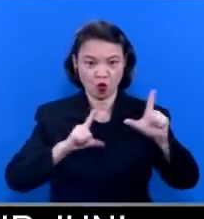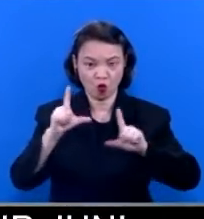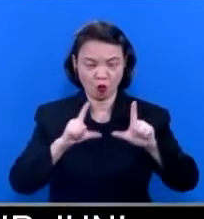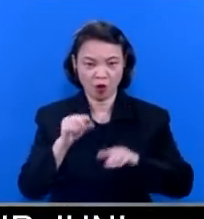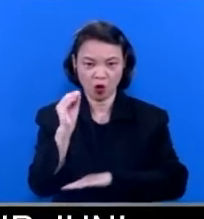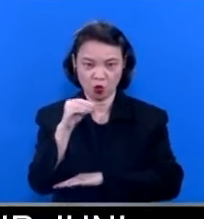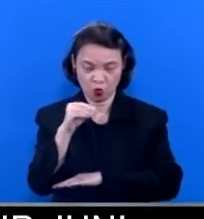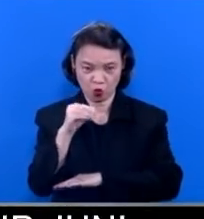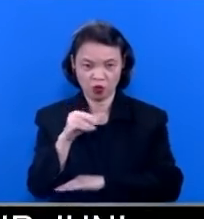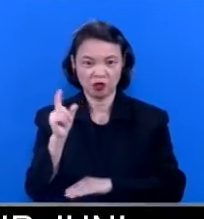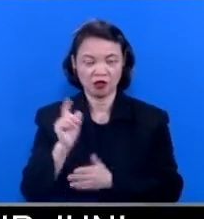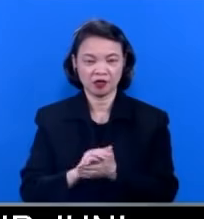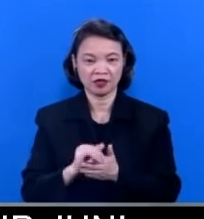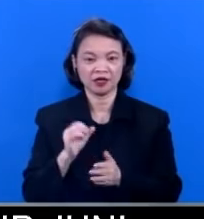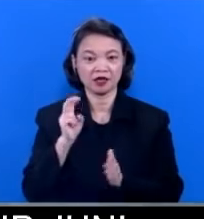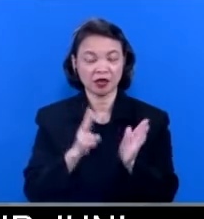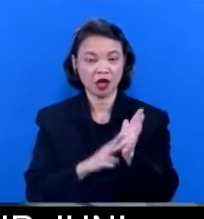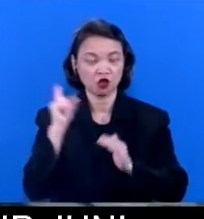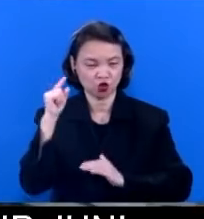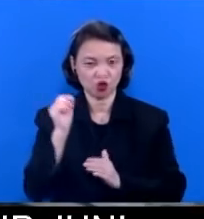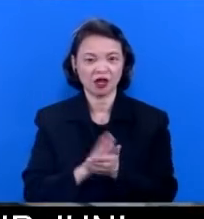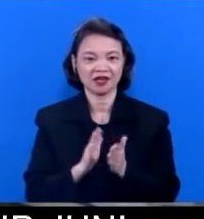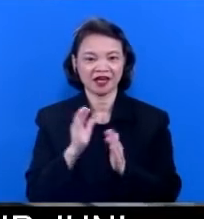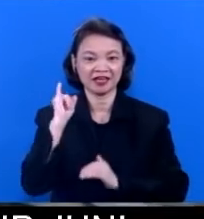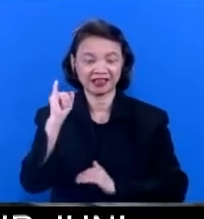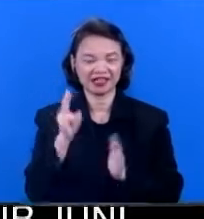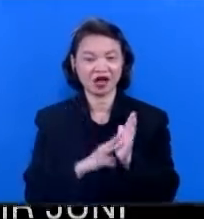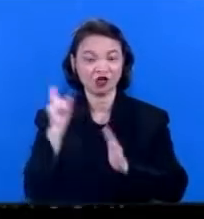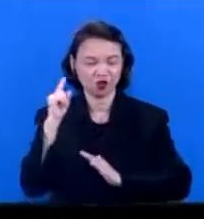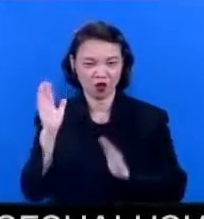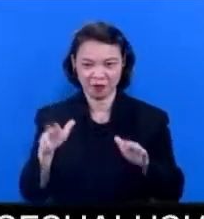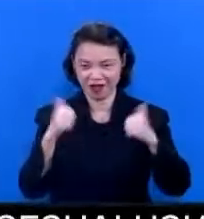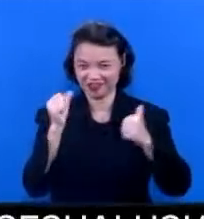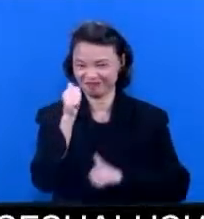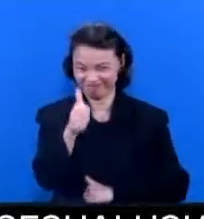lokal maupun tingkat nasional. Muhammad Bakri, Maros, Sulawesi Selatan.